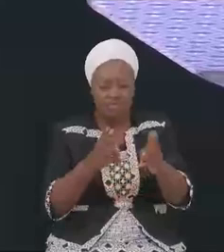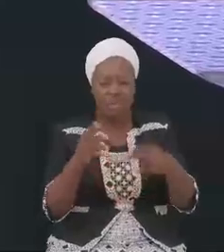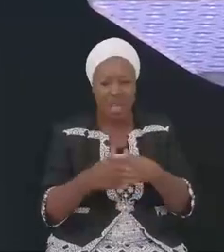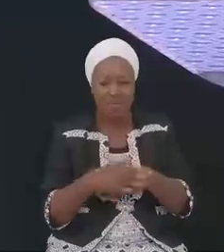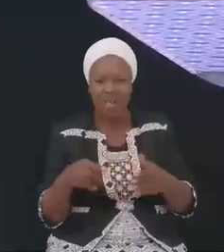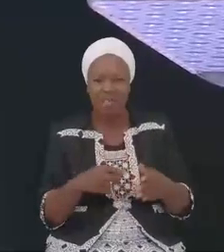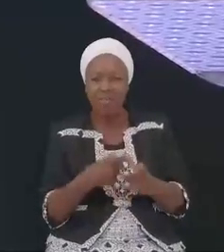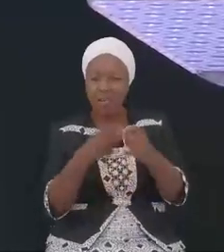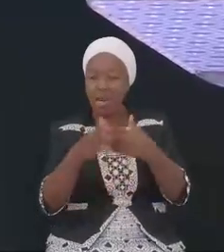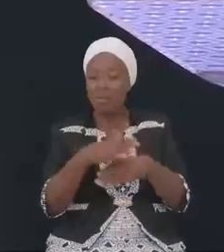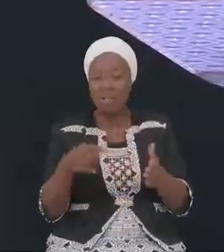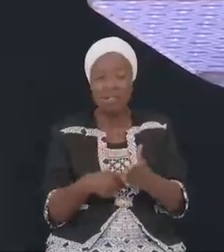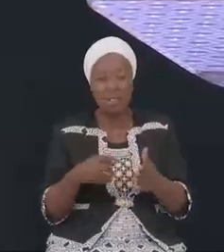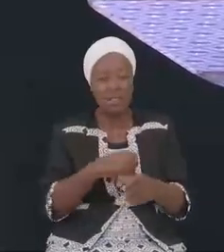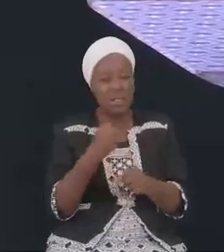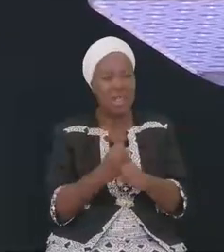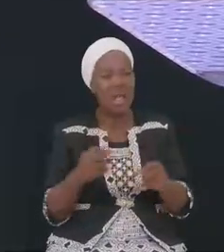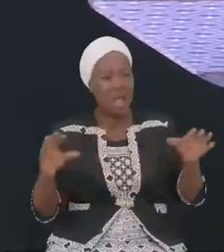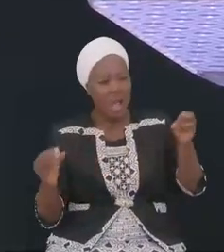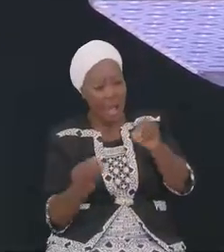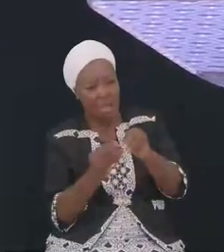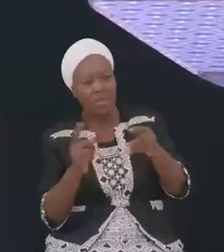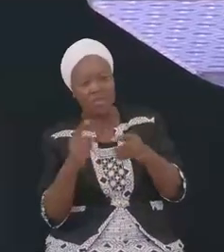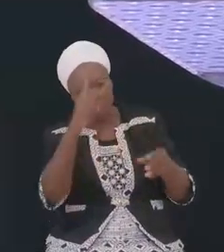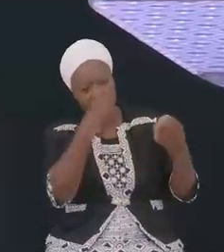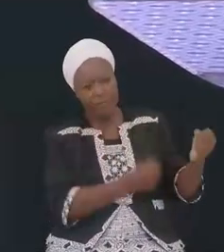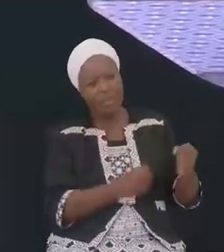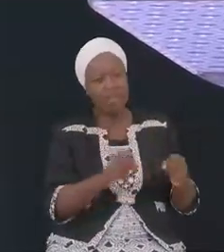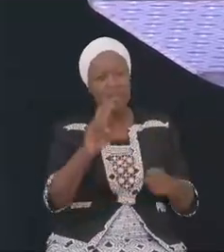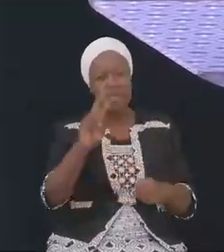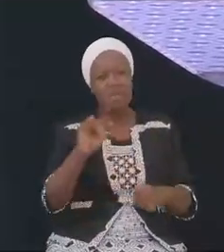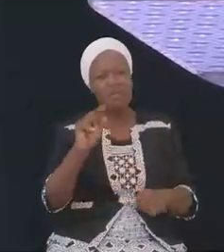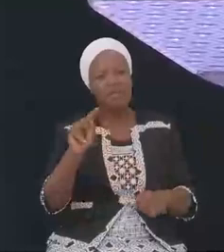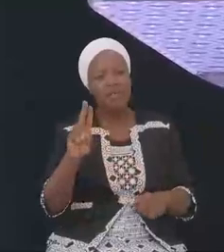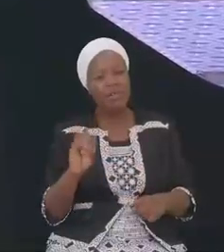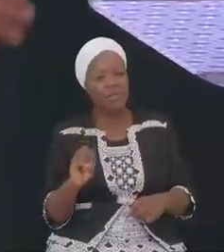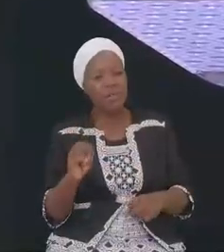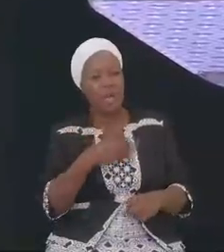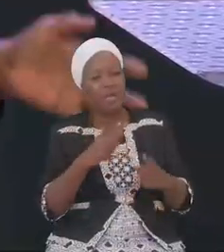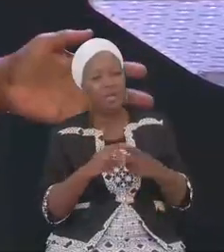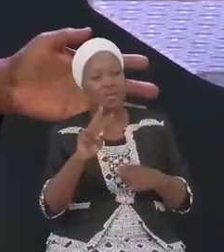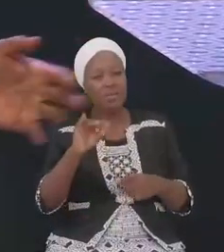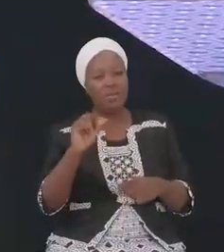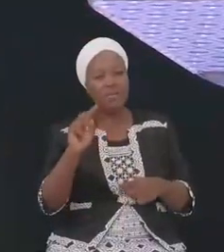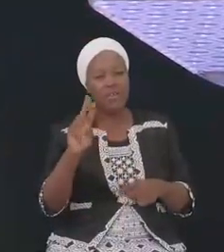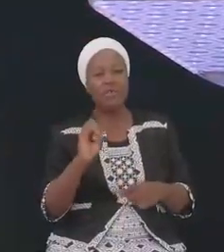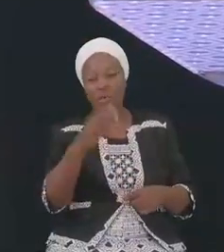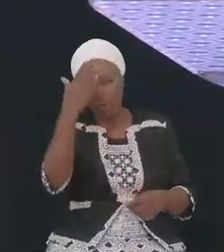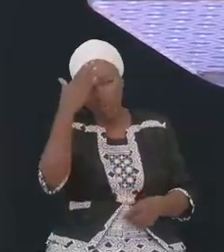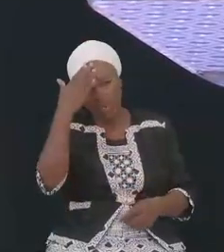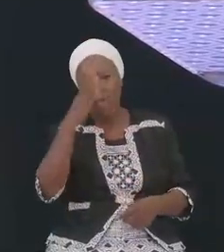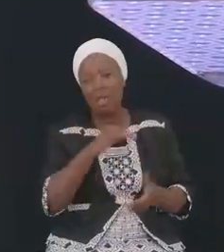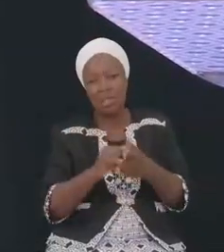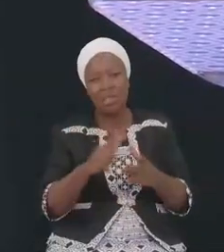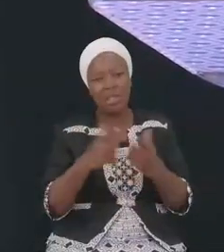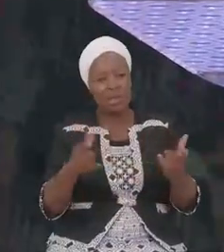ce qui doit être votre prière. À cause de cela même, faites tous vos efforts pour joindre à votre foi